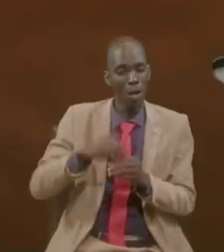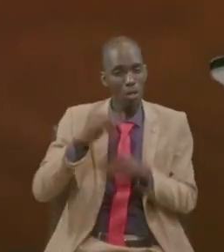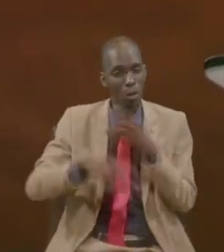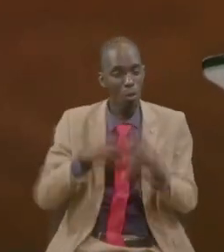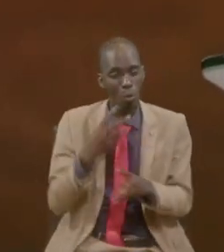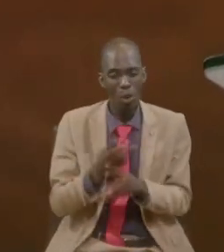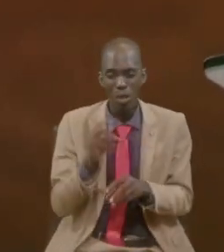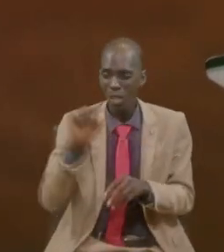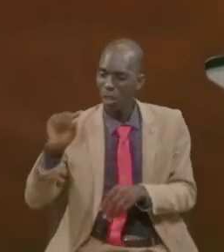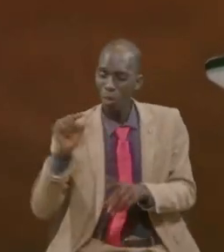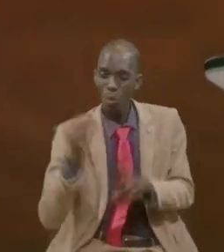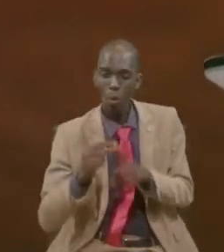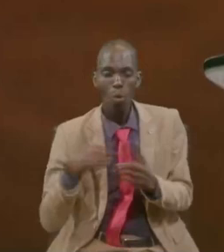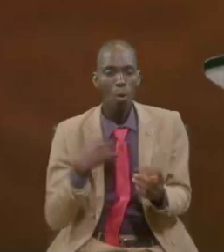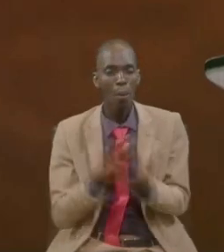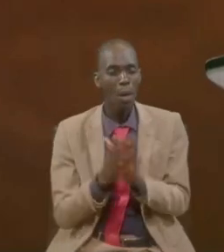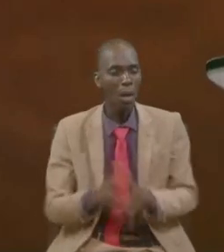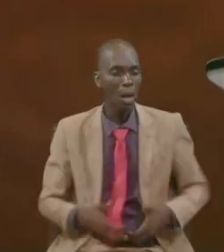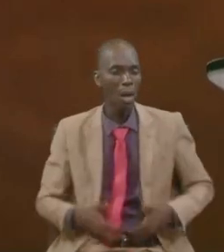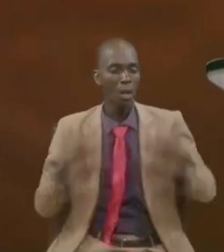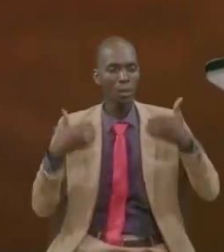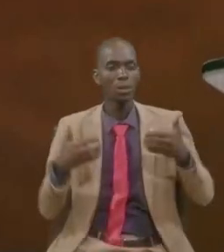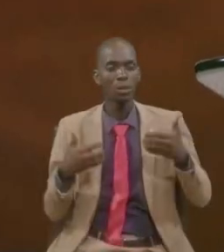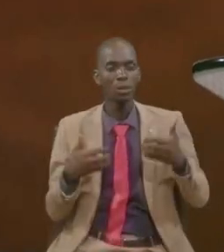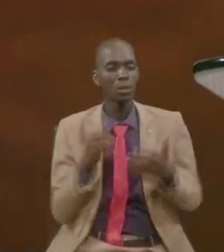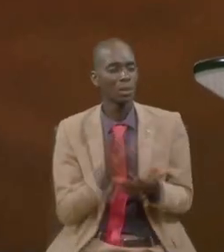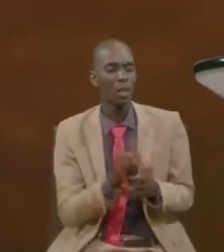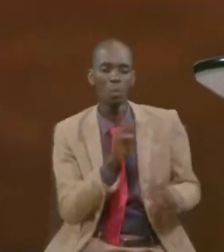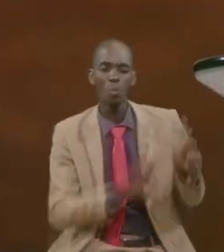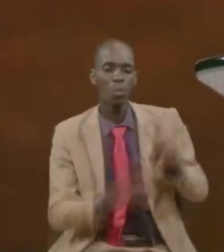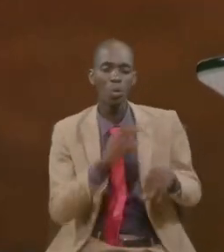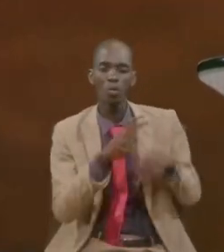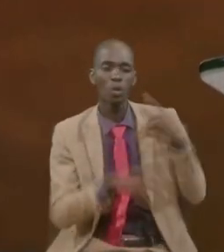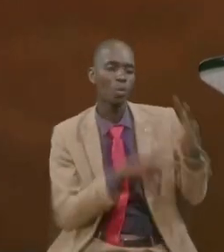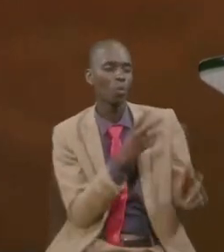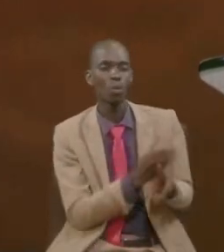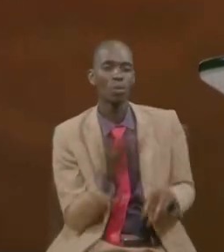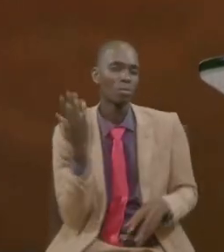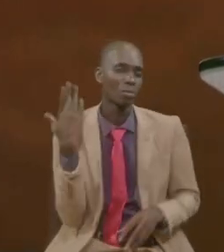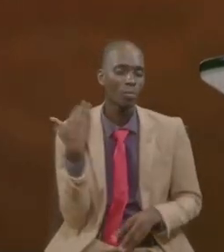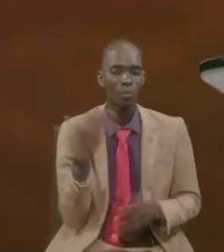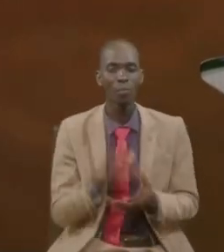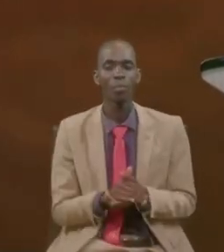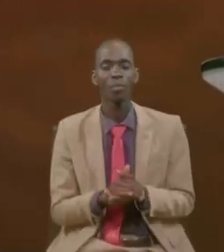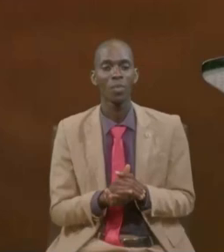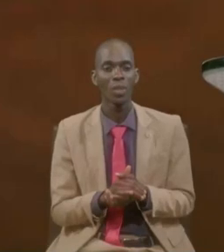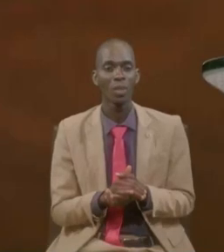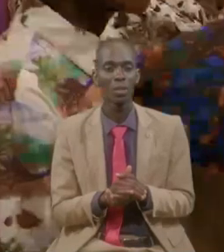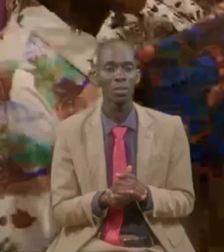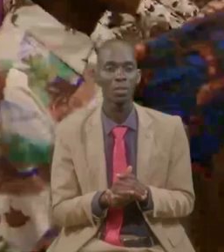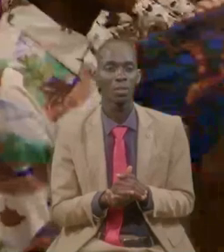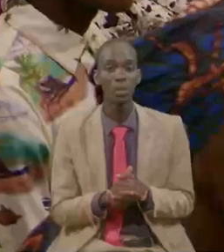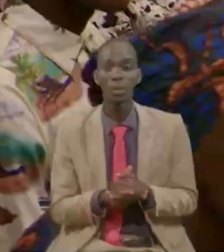moindre parole blesse les gens dans le monde. Seulement un petit regard